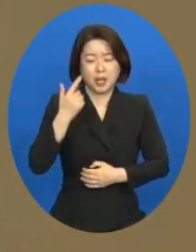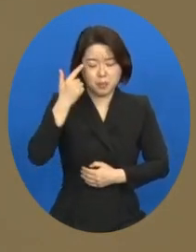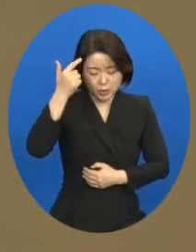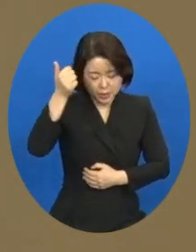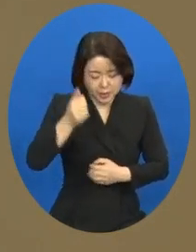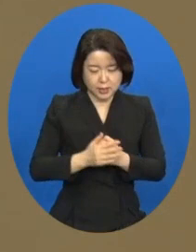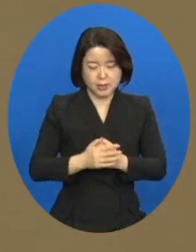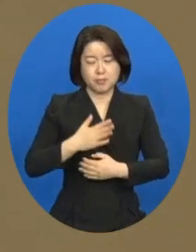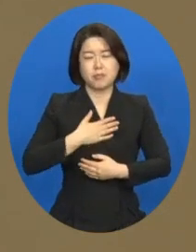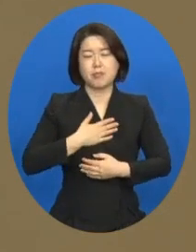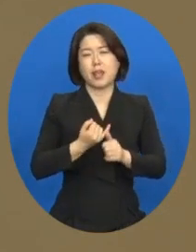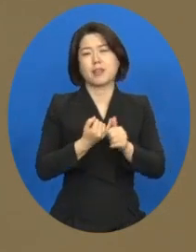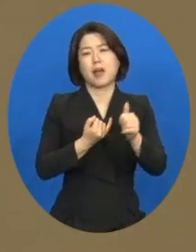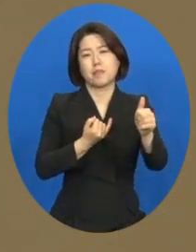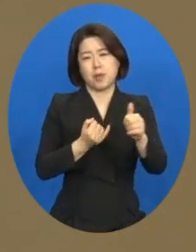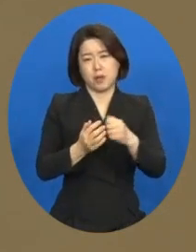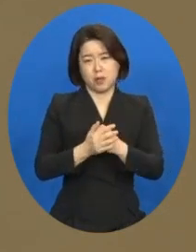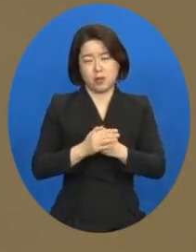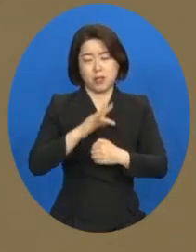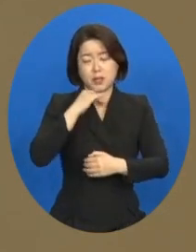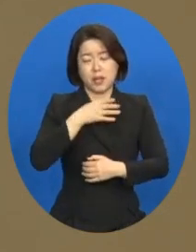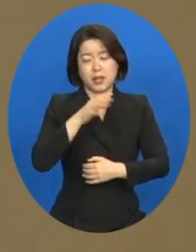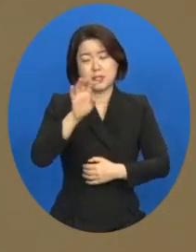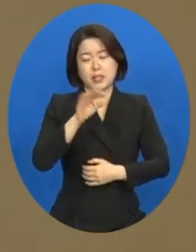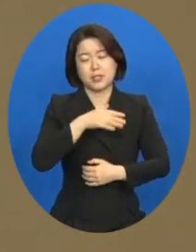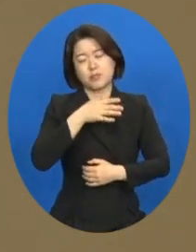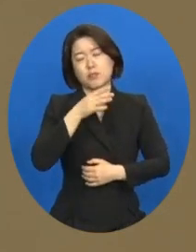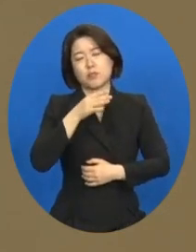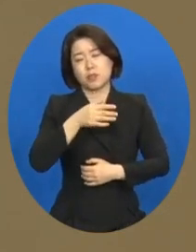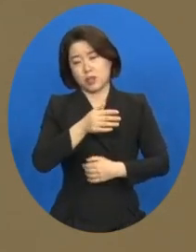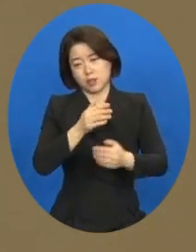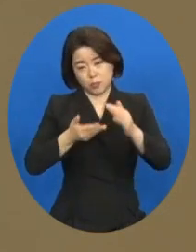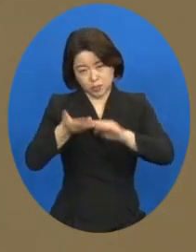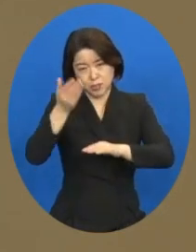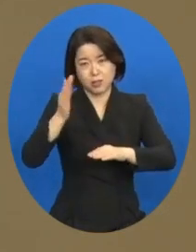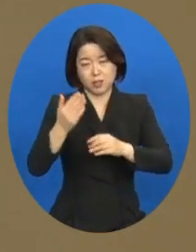목사님, 우리 남편이 이제 마흔이 넘었는데